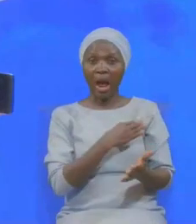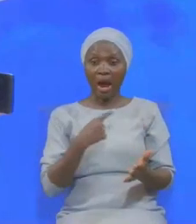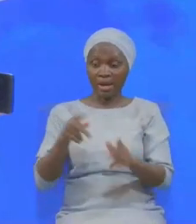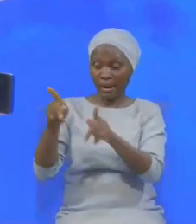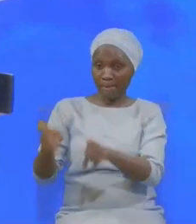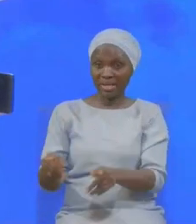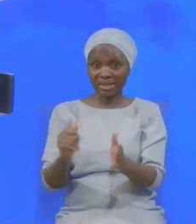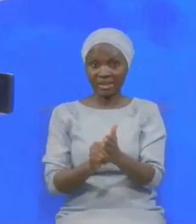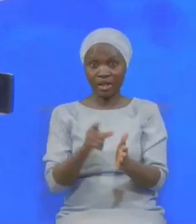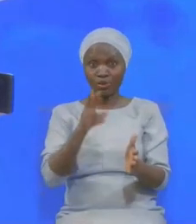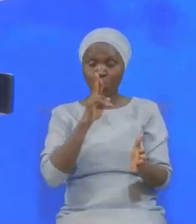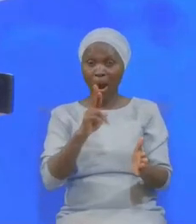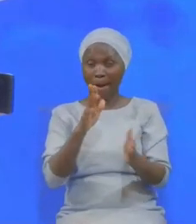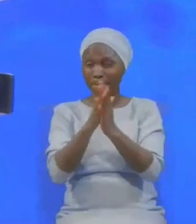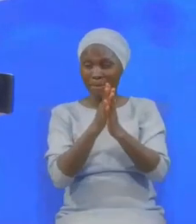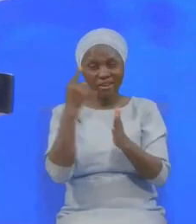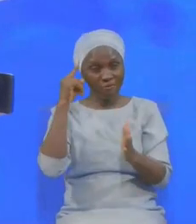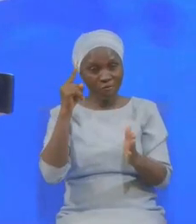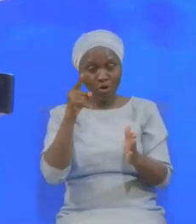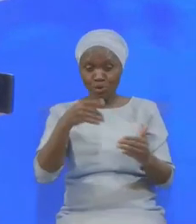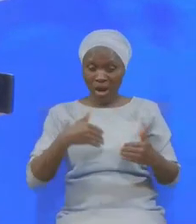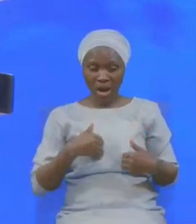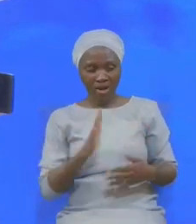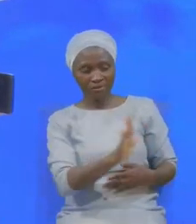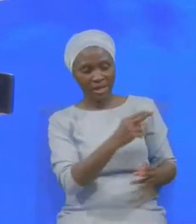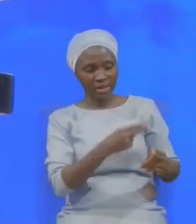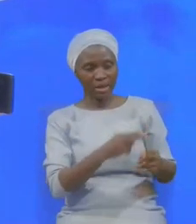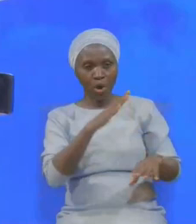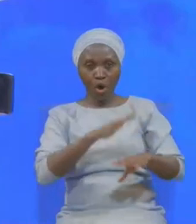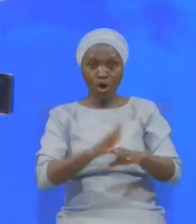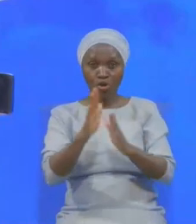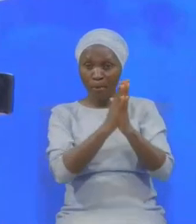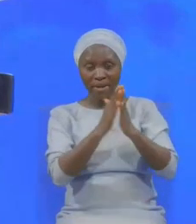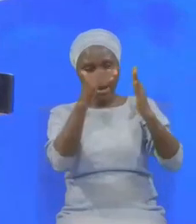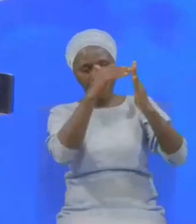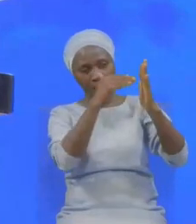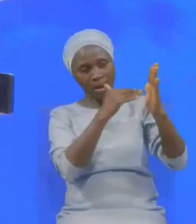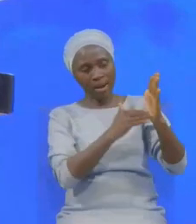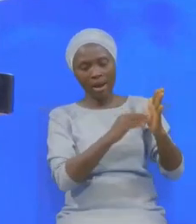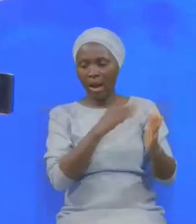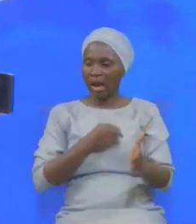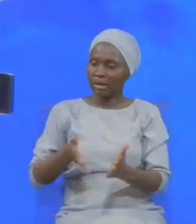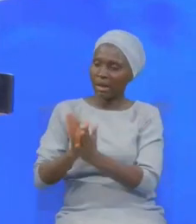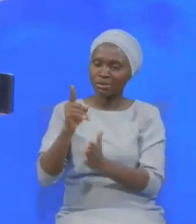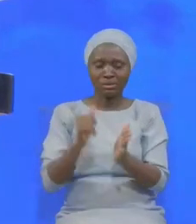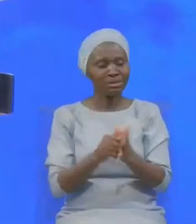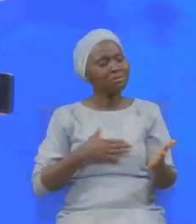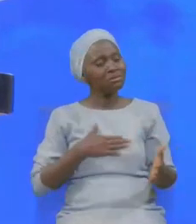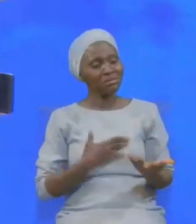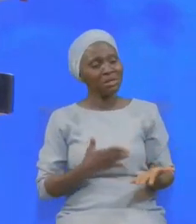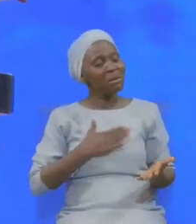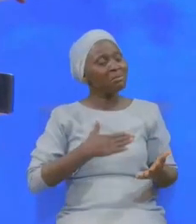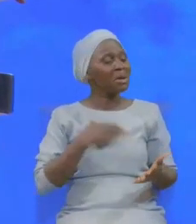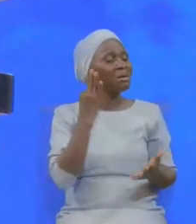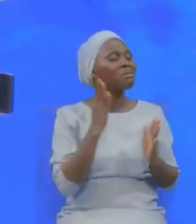avez son nom sur votre liste de requêtes disant « Père dans le Seigneur, prie pour moi, mère dans le